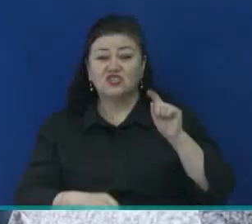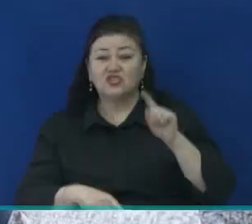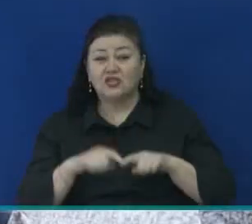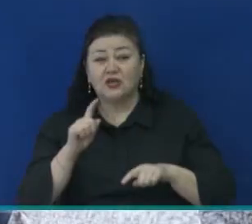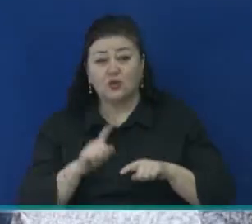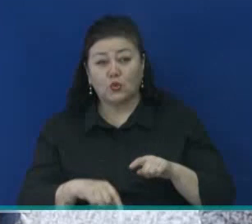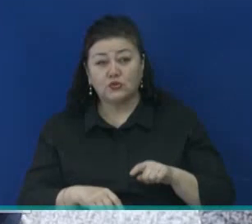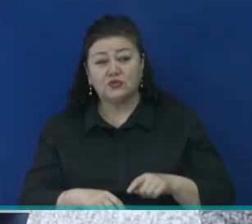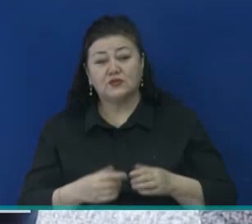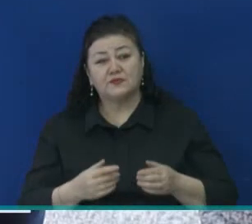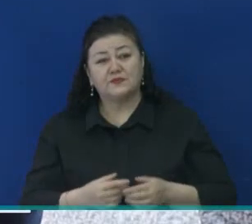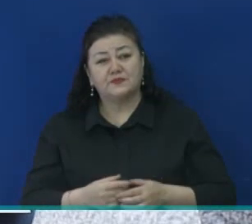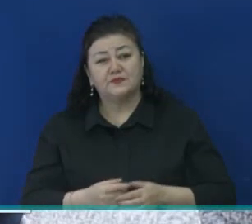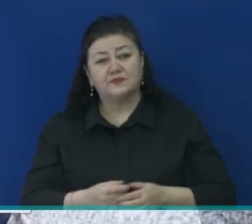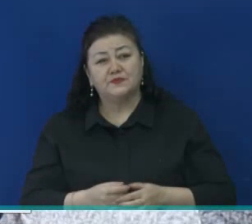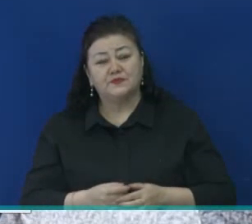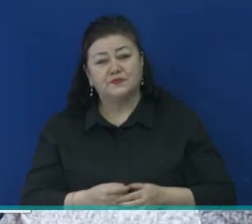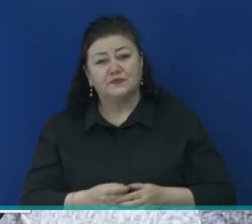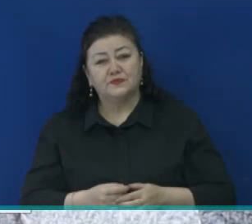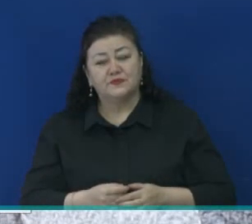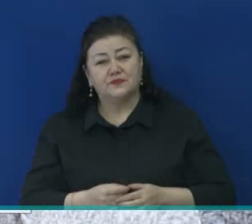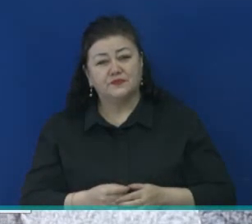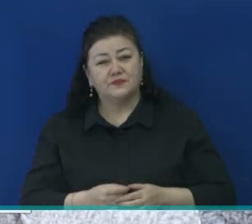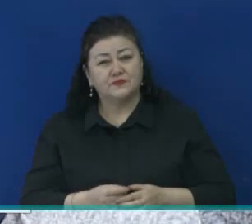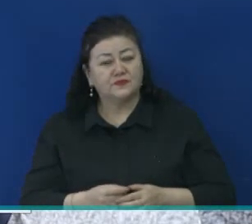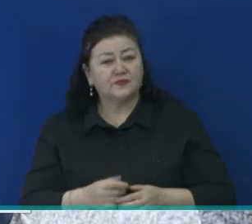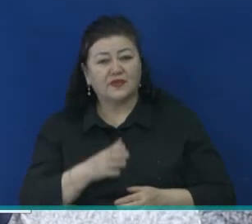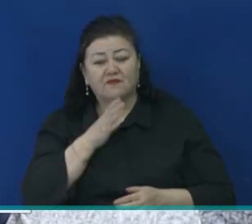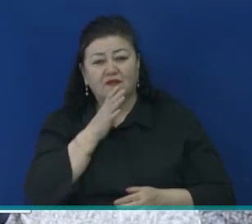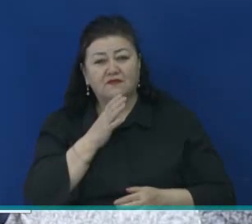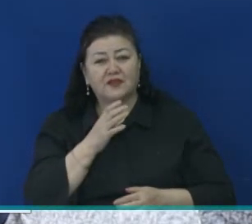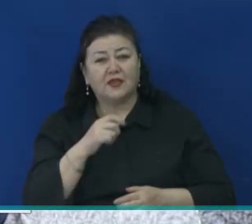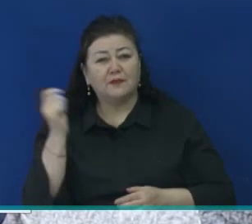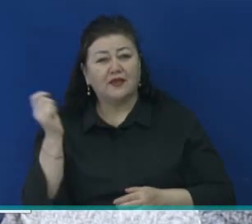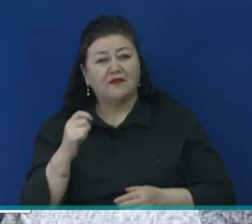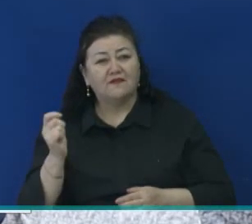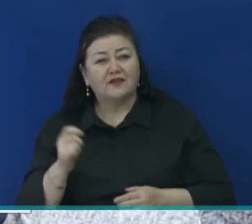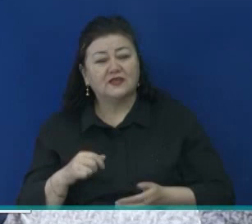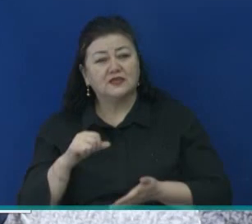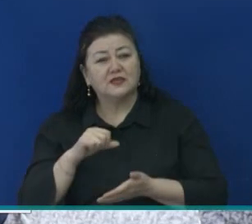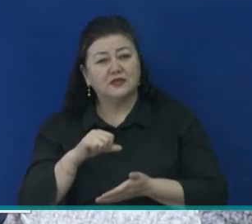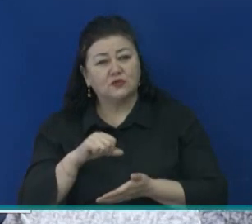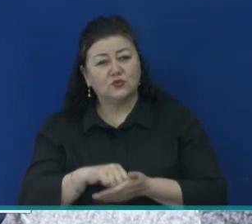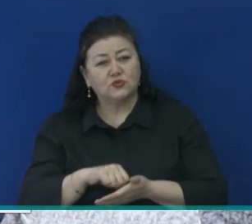үйрету. Әскер қатарына 1990 жылы шақырылып, соғыстан, сонда соғыс басталады, сол соғыстан